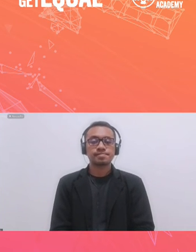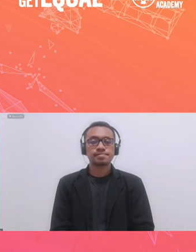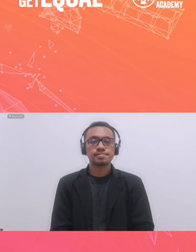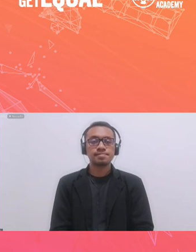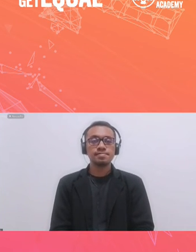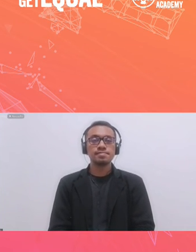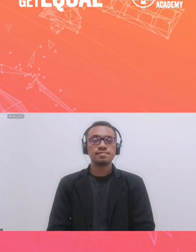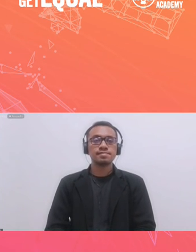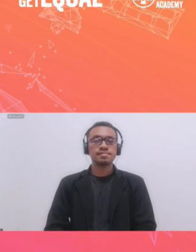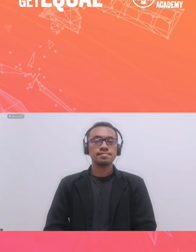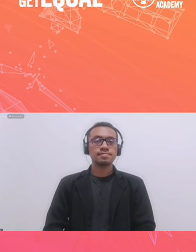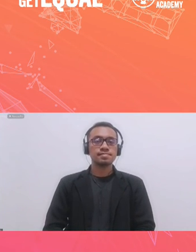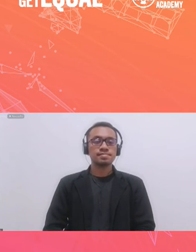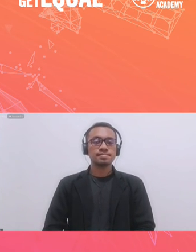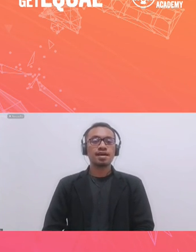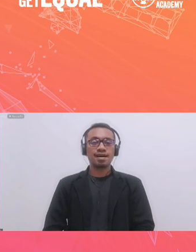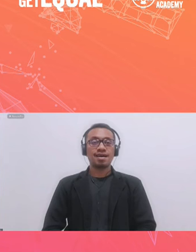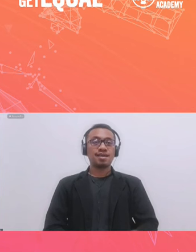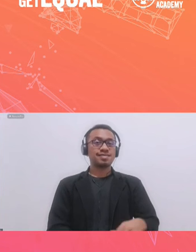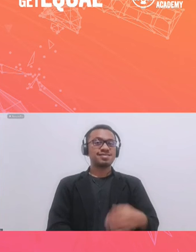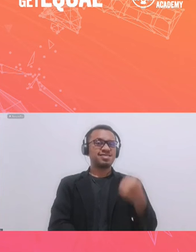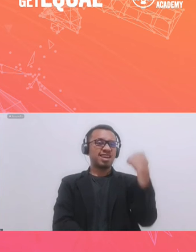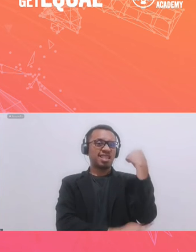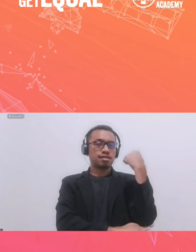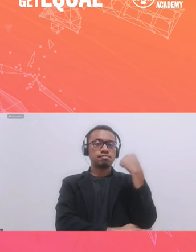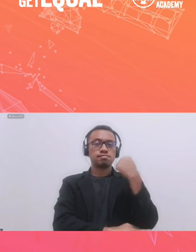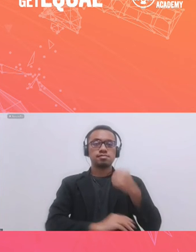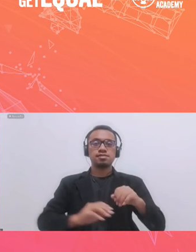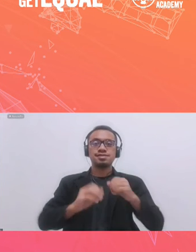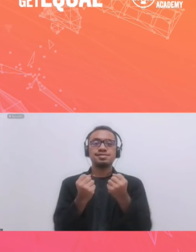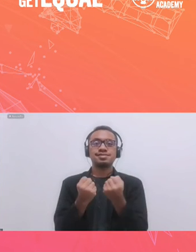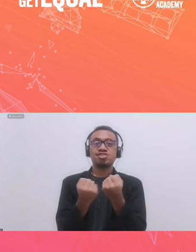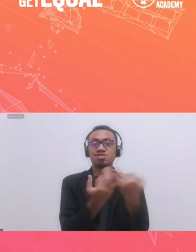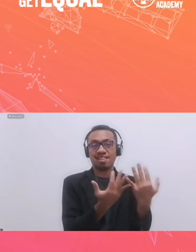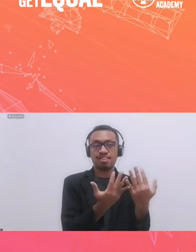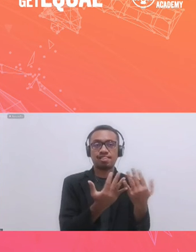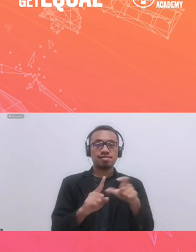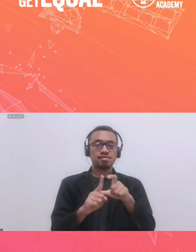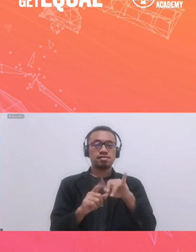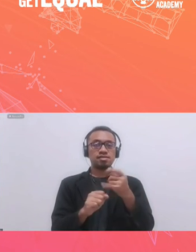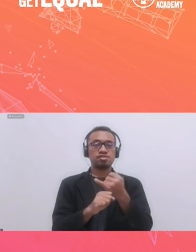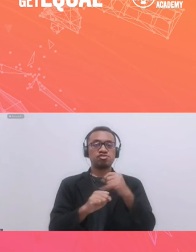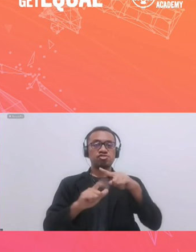kejahatan di dunia cyber, khususnya di yang menimpa